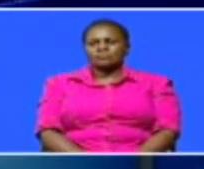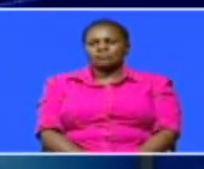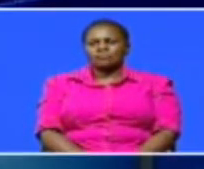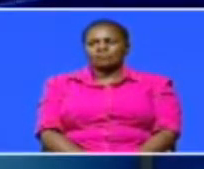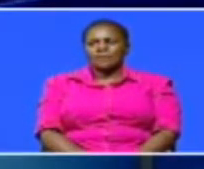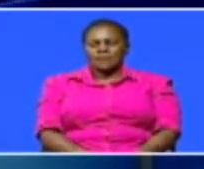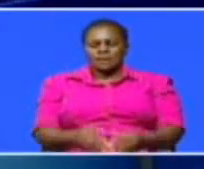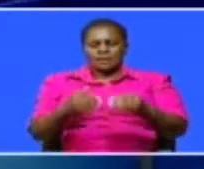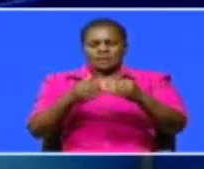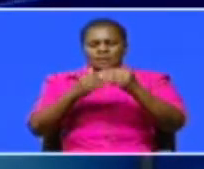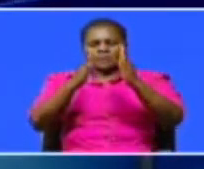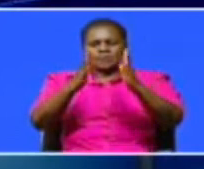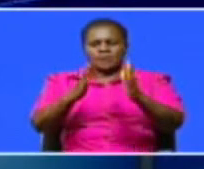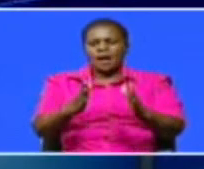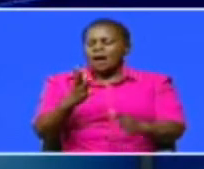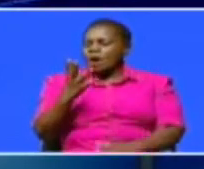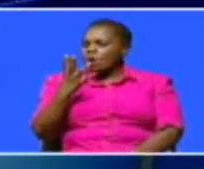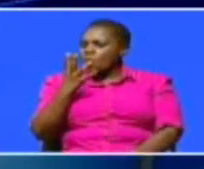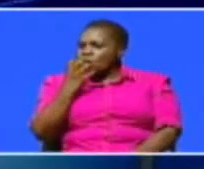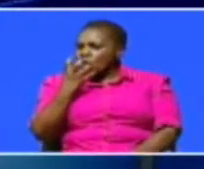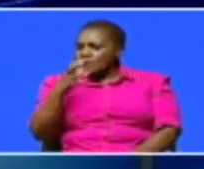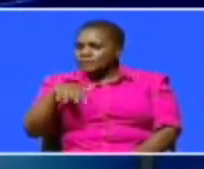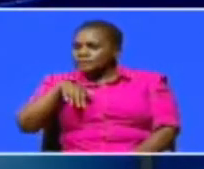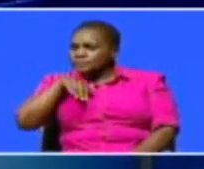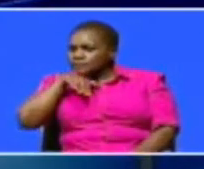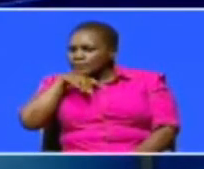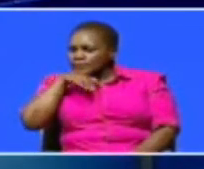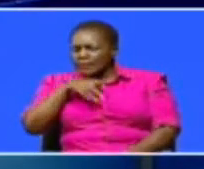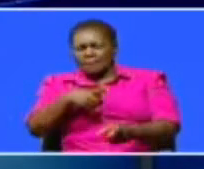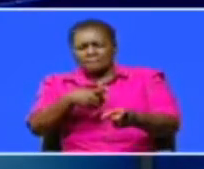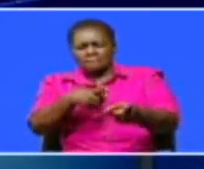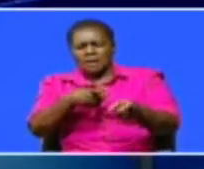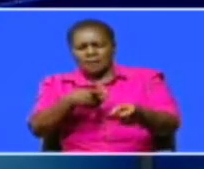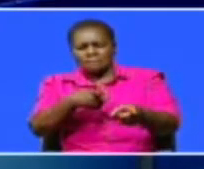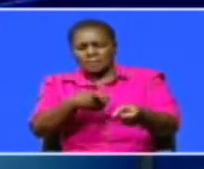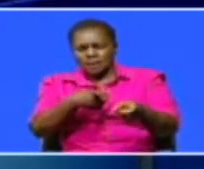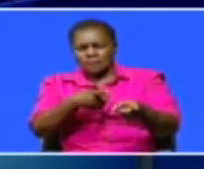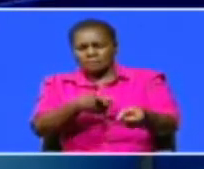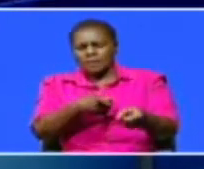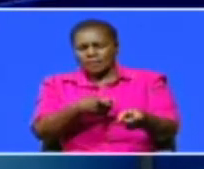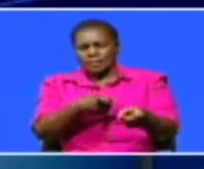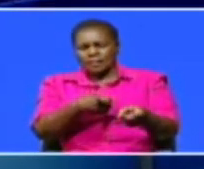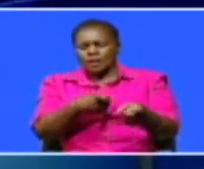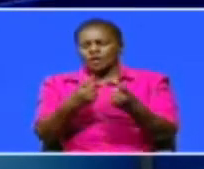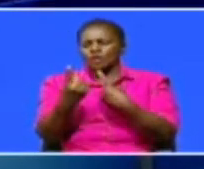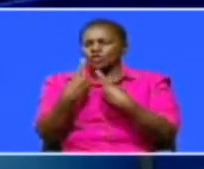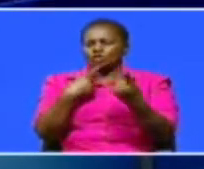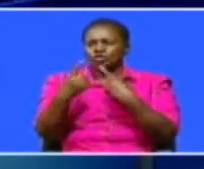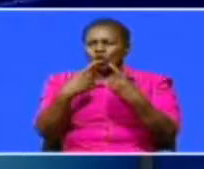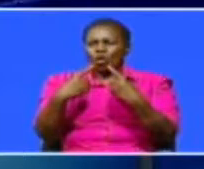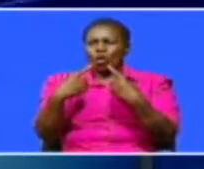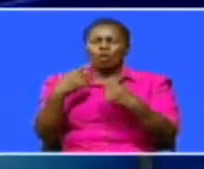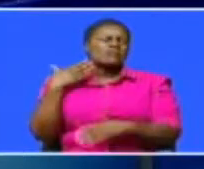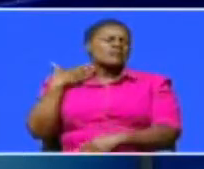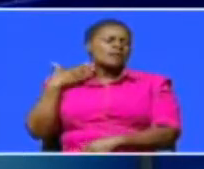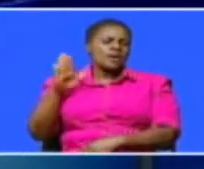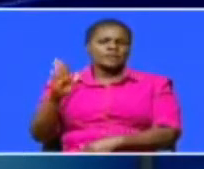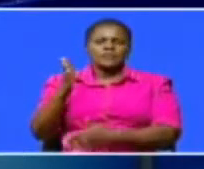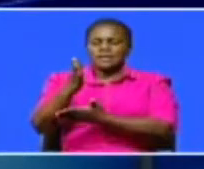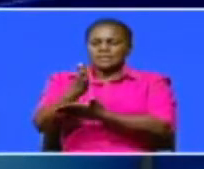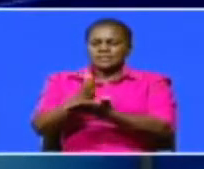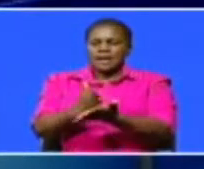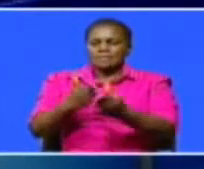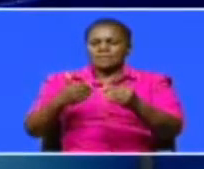Na kiongozi wa chama cha ODM Raila Odinga amekemea kile ambacho anasema ni matamshi machafu kutoka kwa baadhi